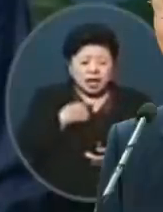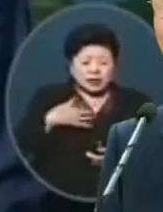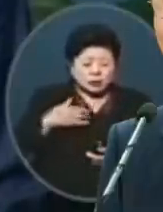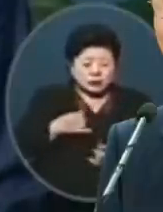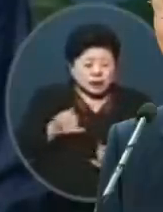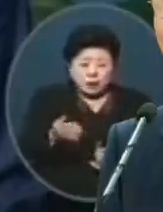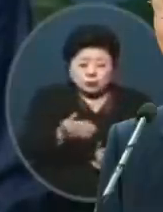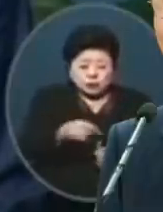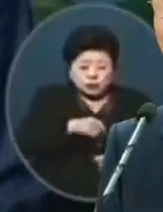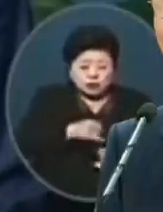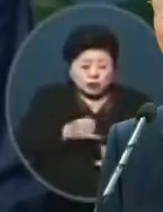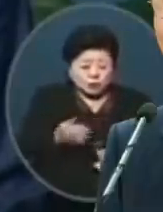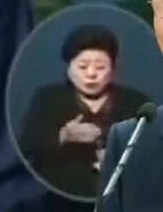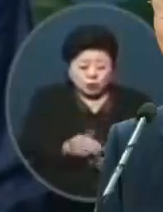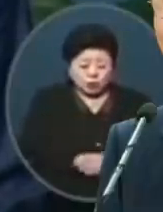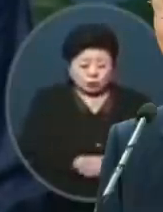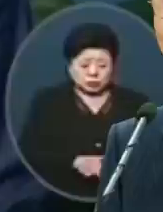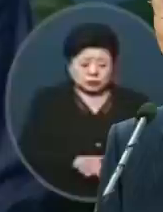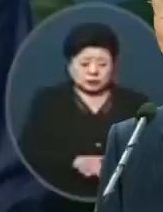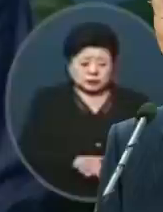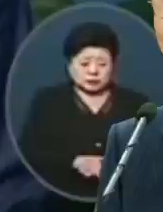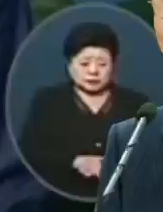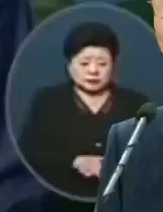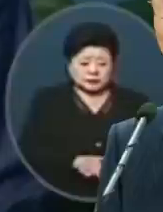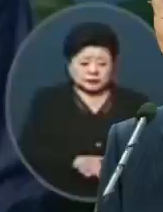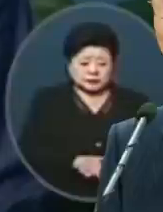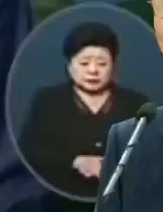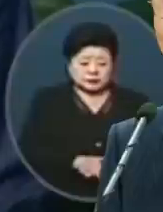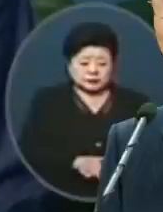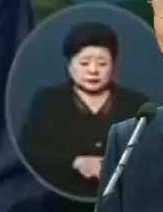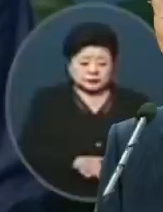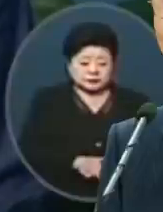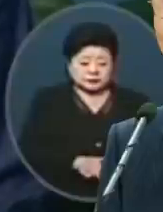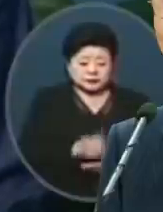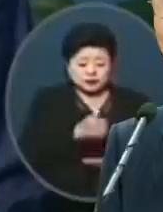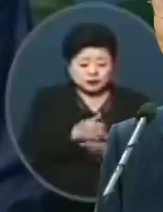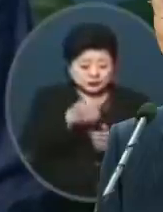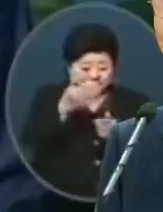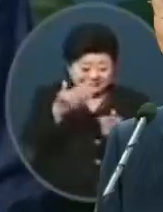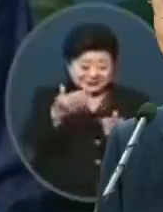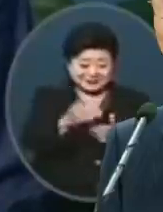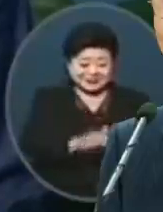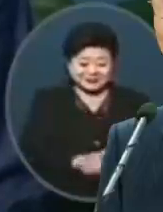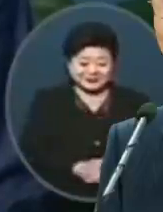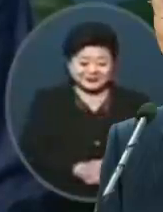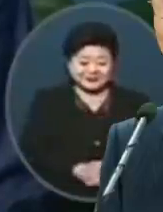왜냐하면 주님께서